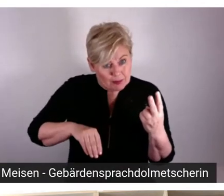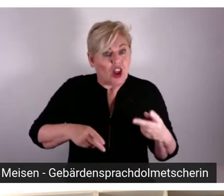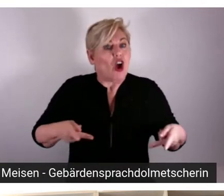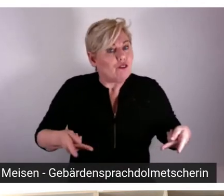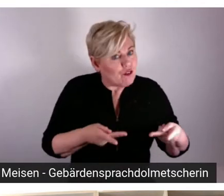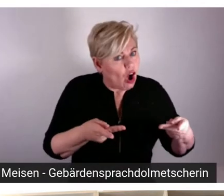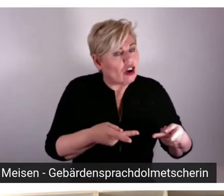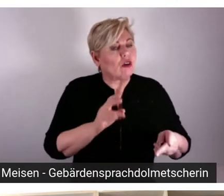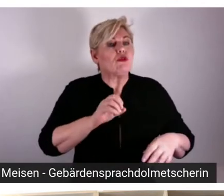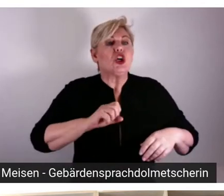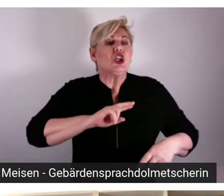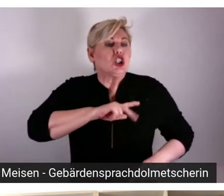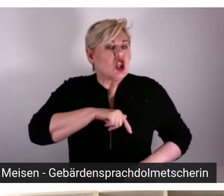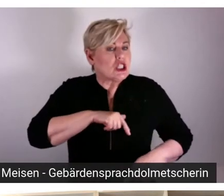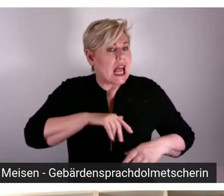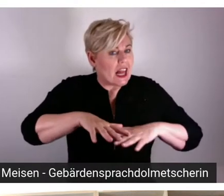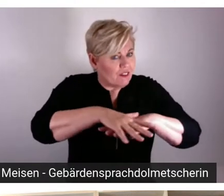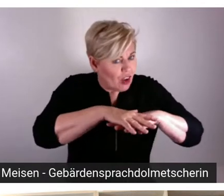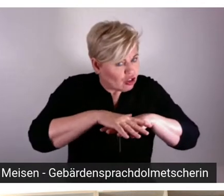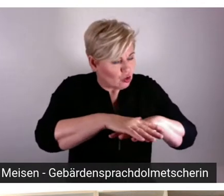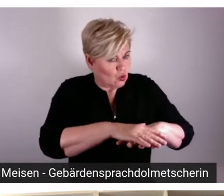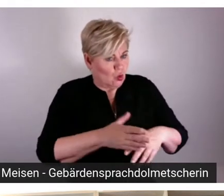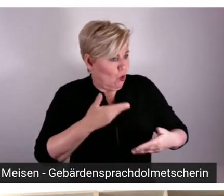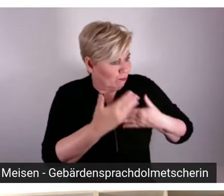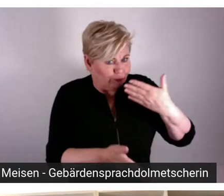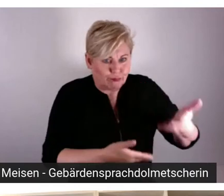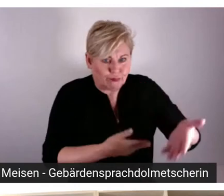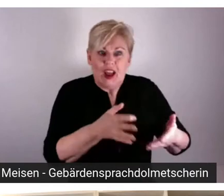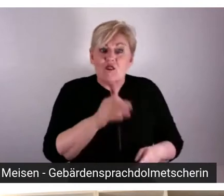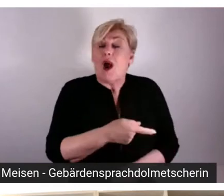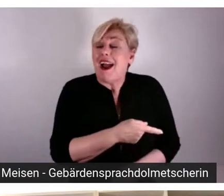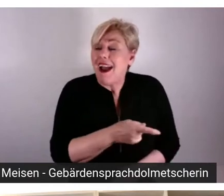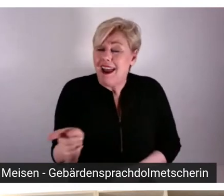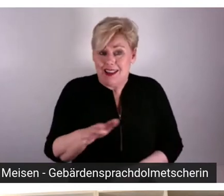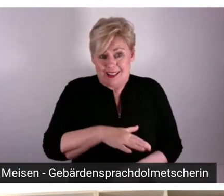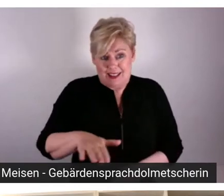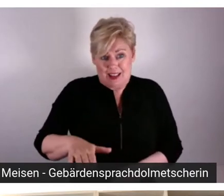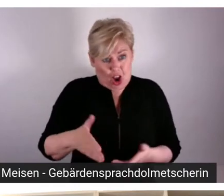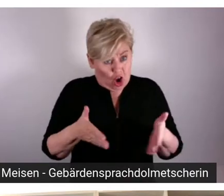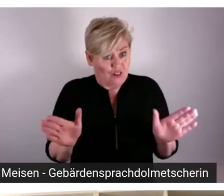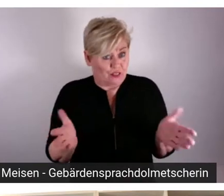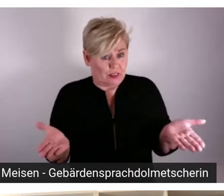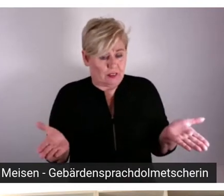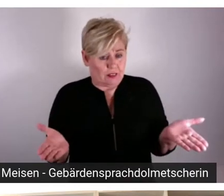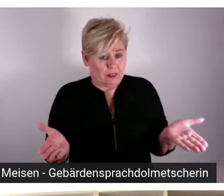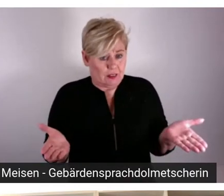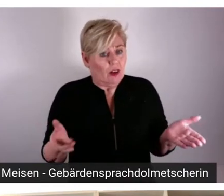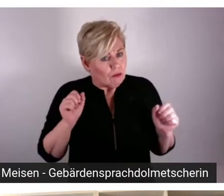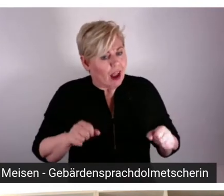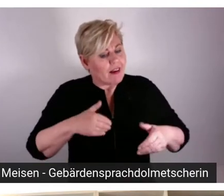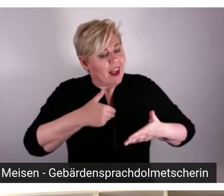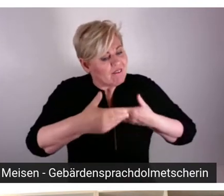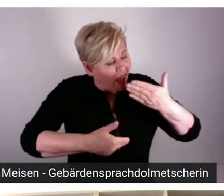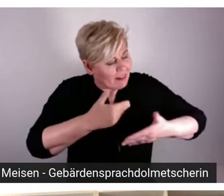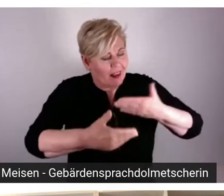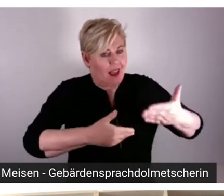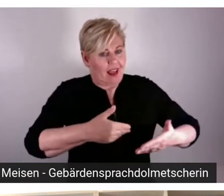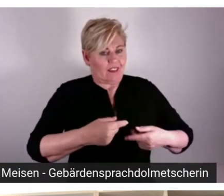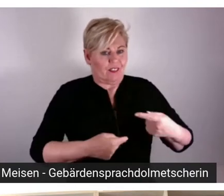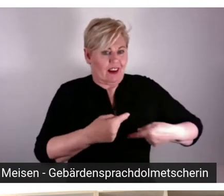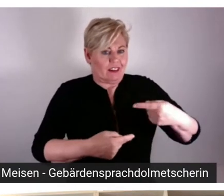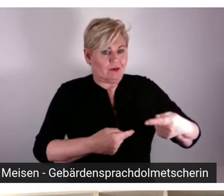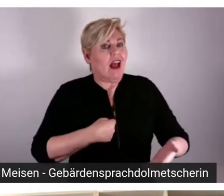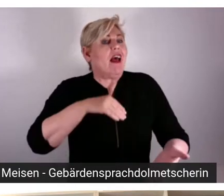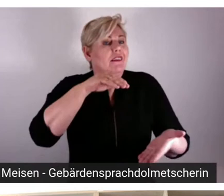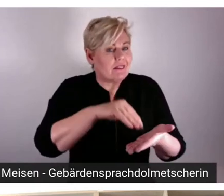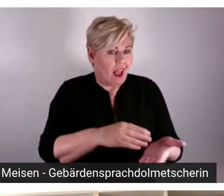soziale Infrastruktur zu sorgen, die jedem Kind und allen offen steht, worum man sich weiterentwickeln kann, wo man Teilhabe erleben